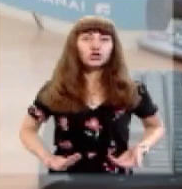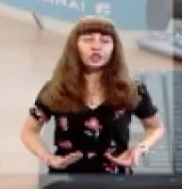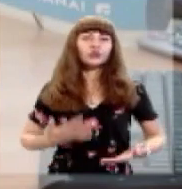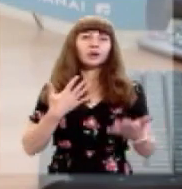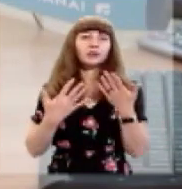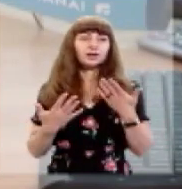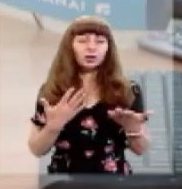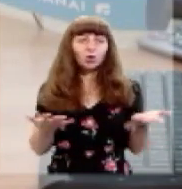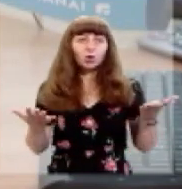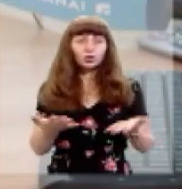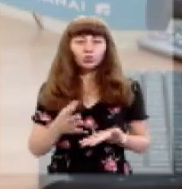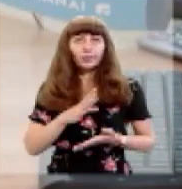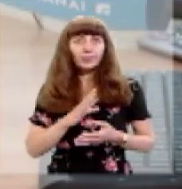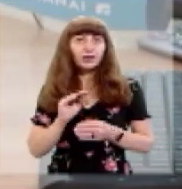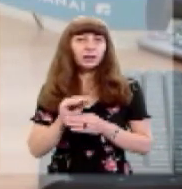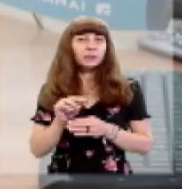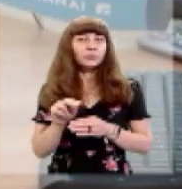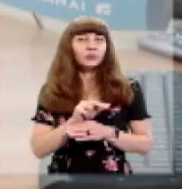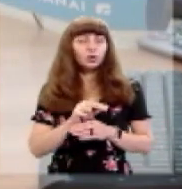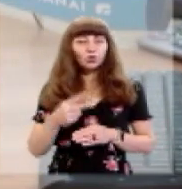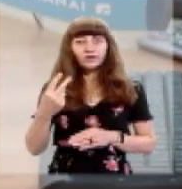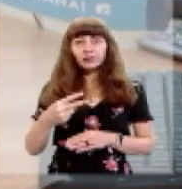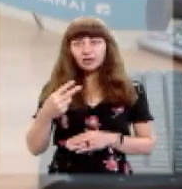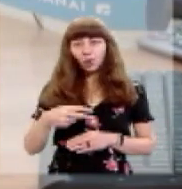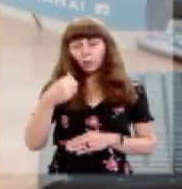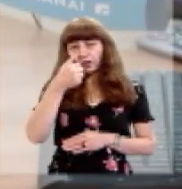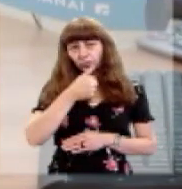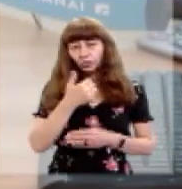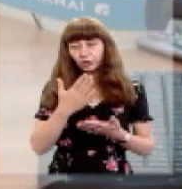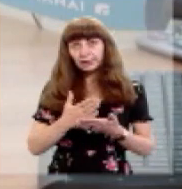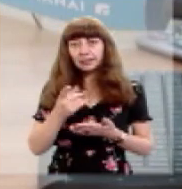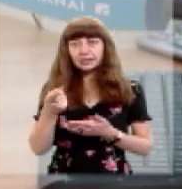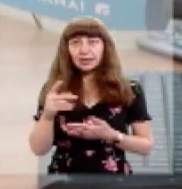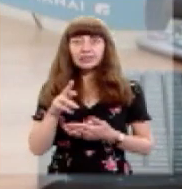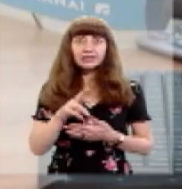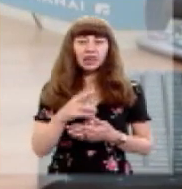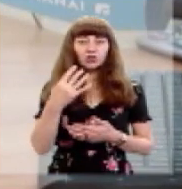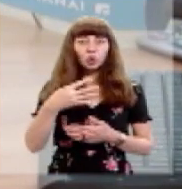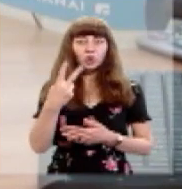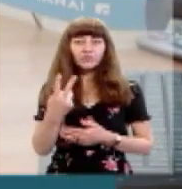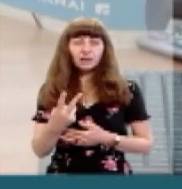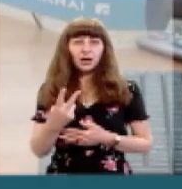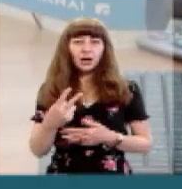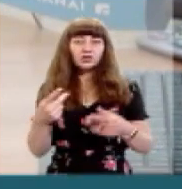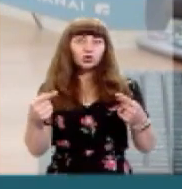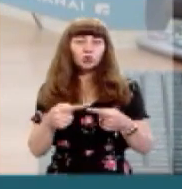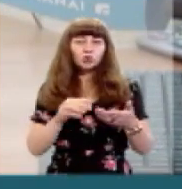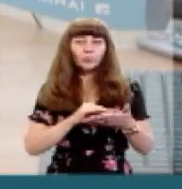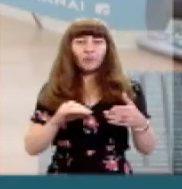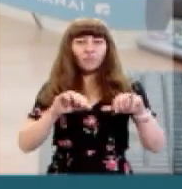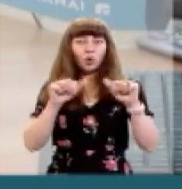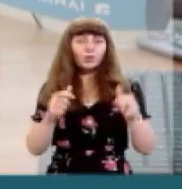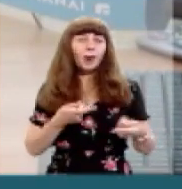отношениях, который был изменен в 2022 году. Есть статья 42, в котором четко прописана форма правления.